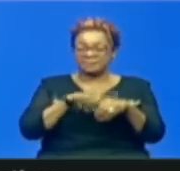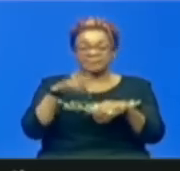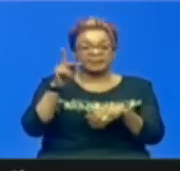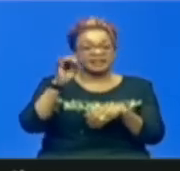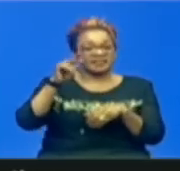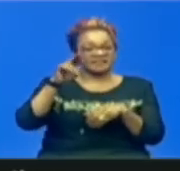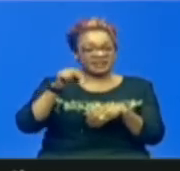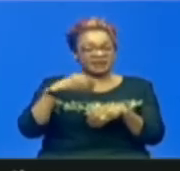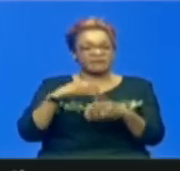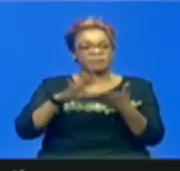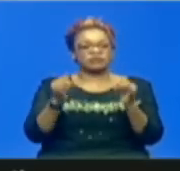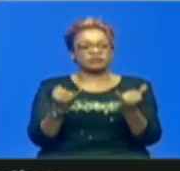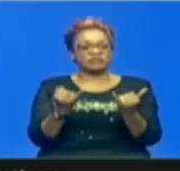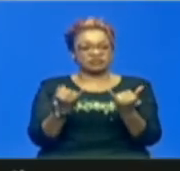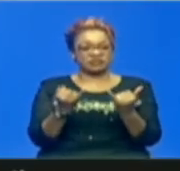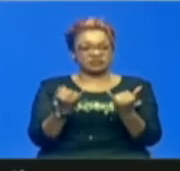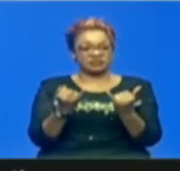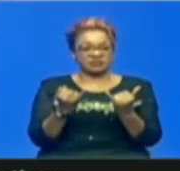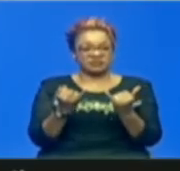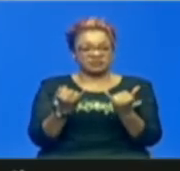Mutai anatuarifu zaidi.